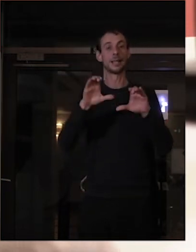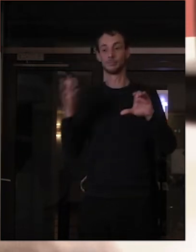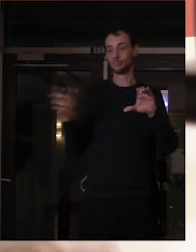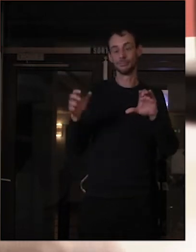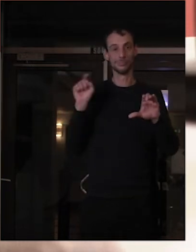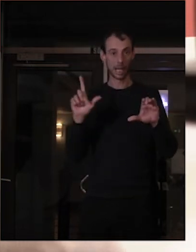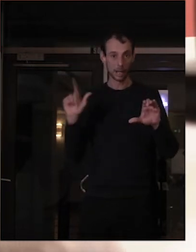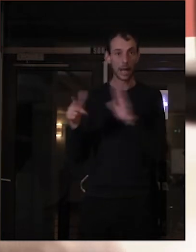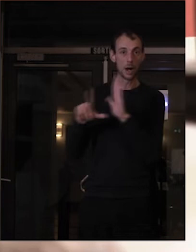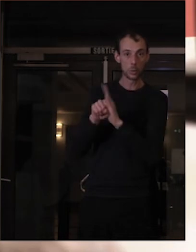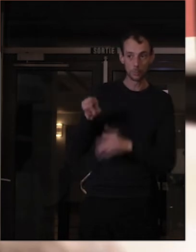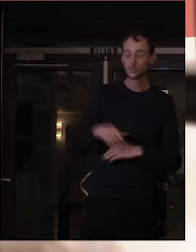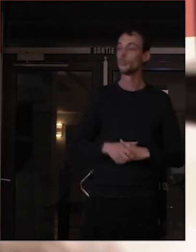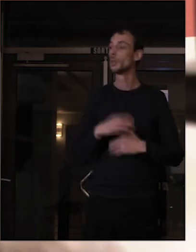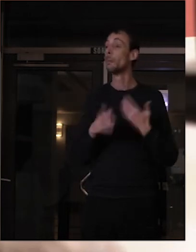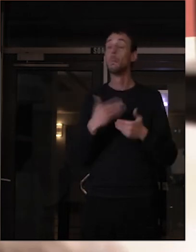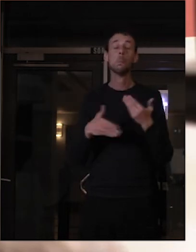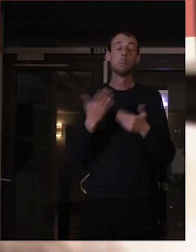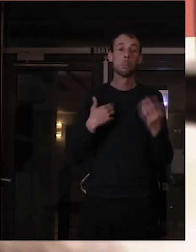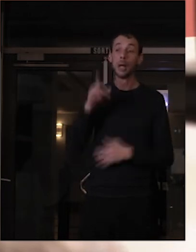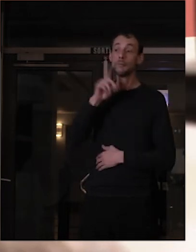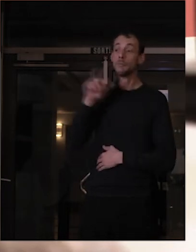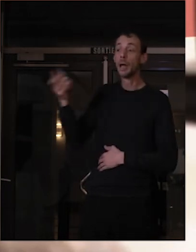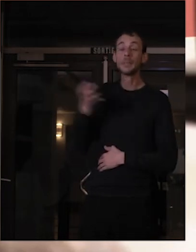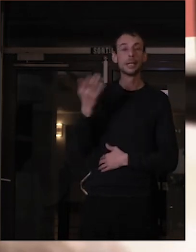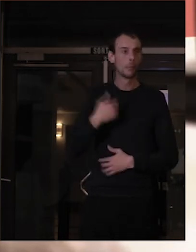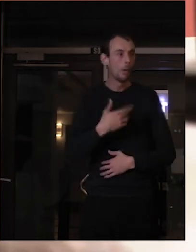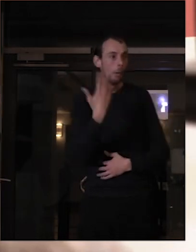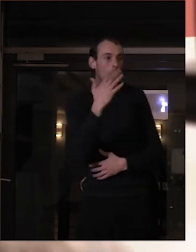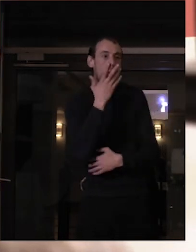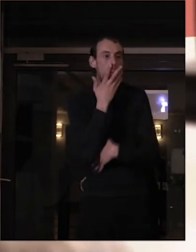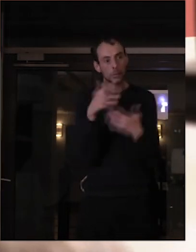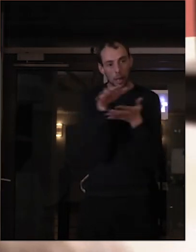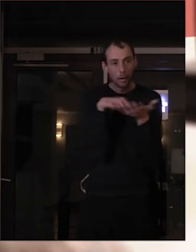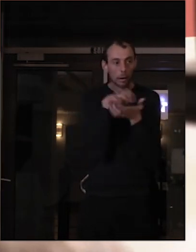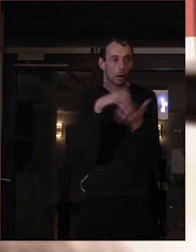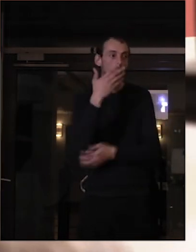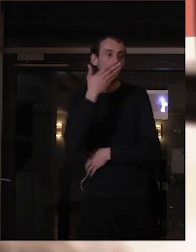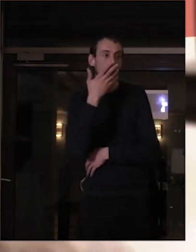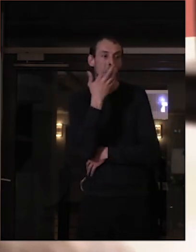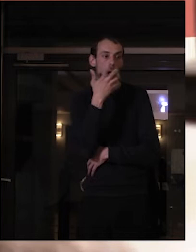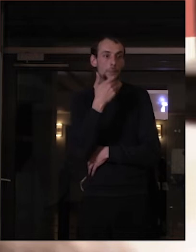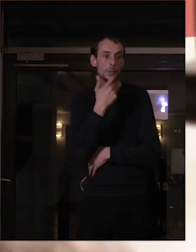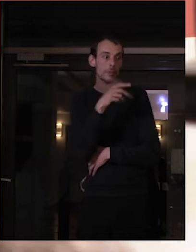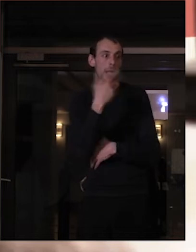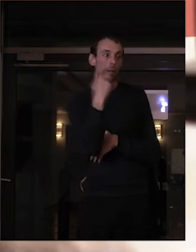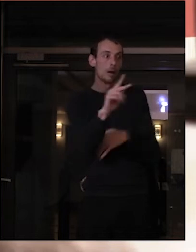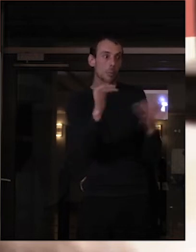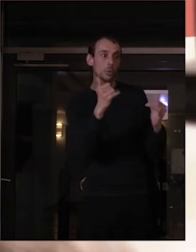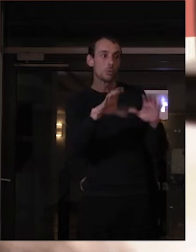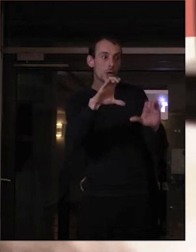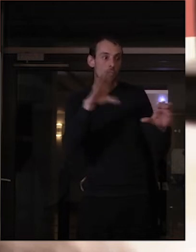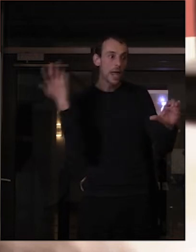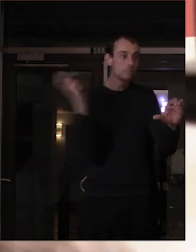Et une dame un jour m'a dit « Oh là là, mais c'est scandaleux, vous avez mis le partenaire sur les fesses de vos joueuses, c'est